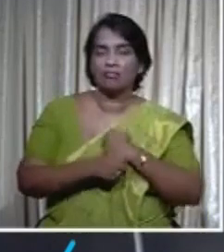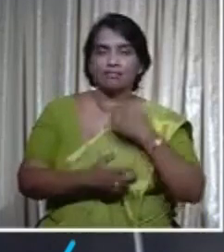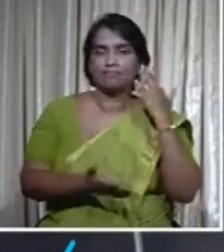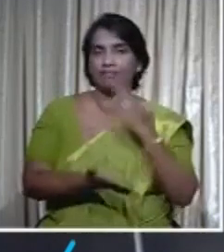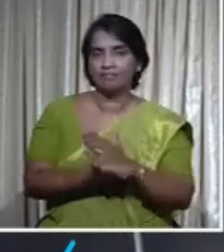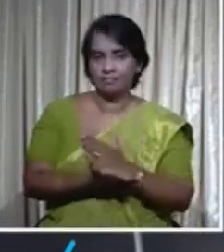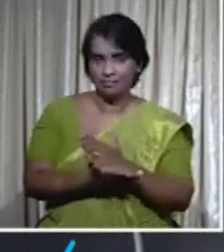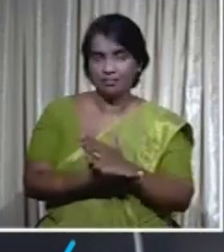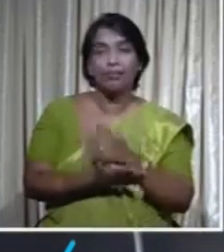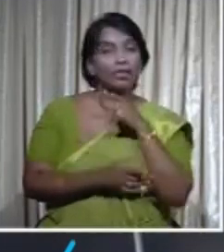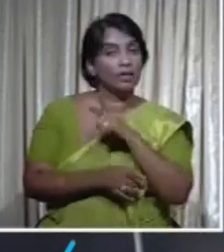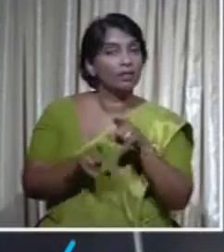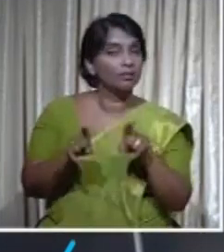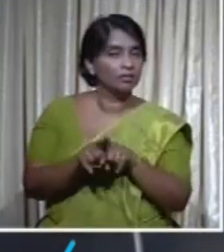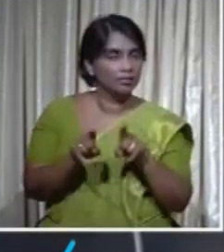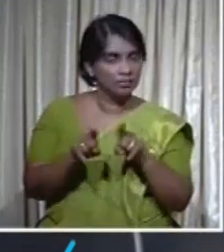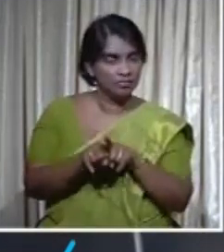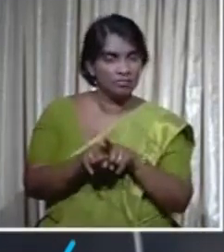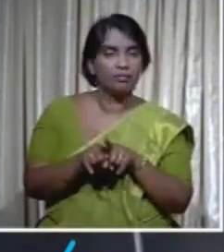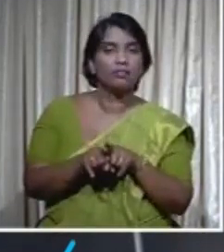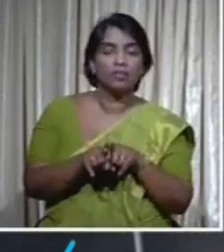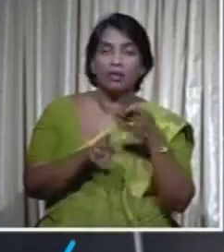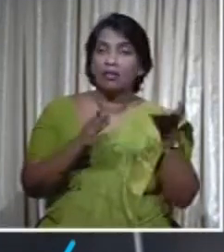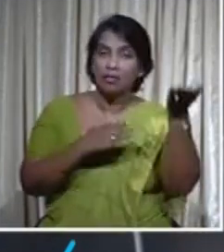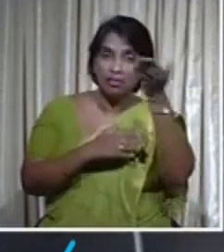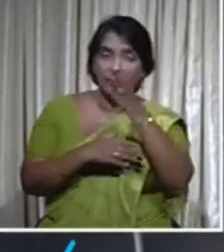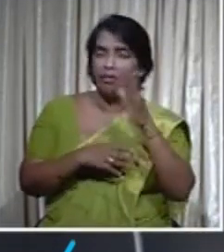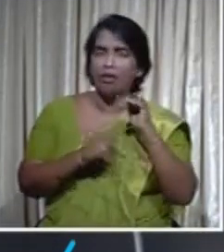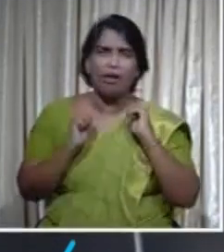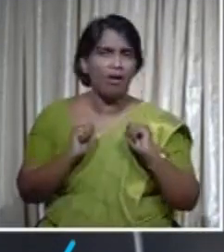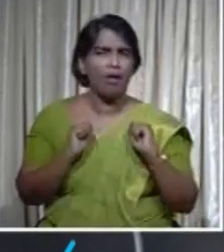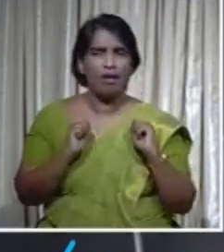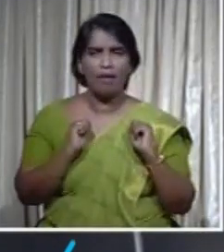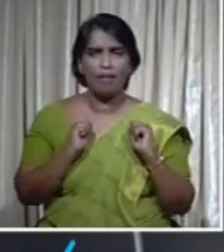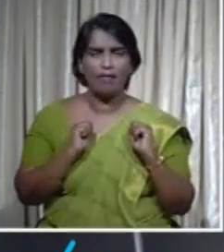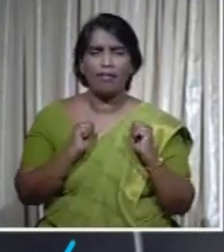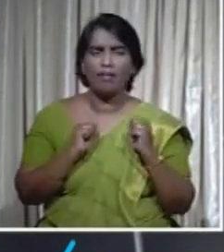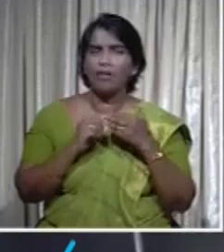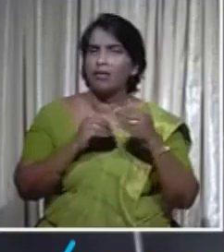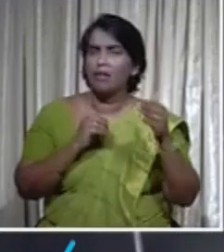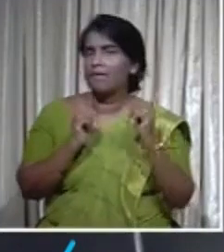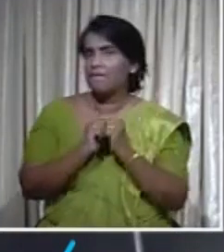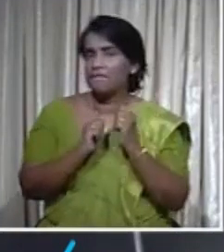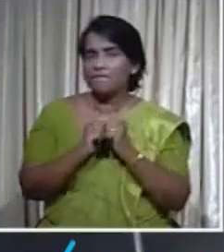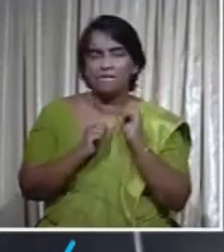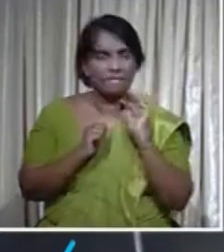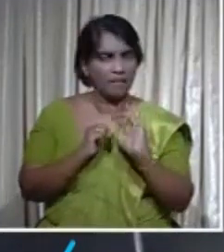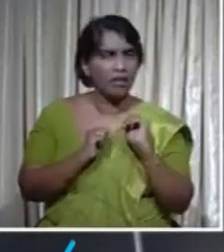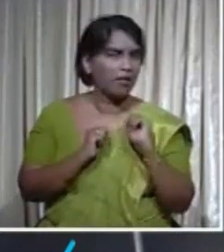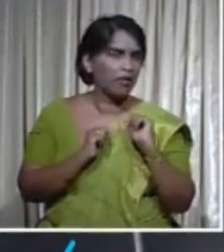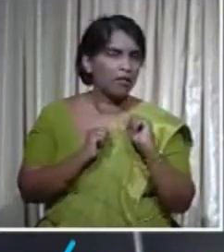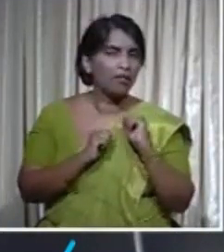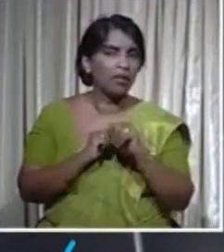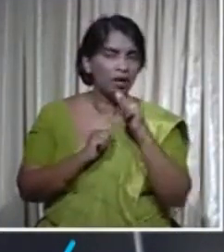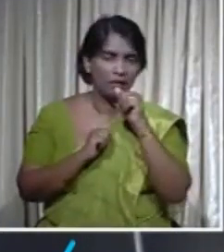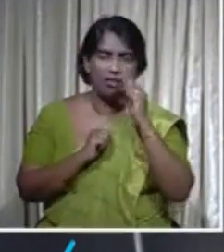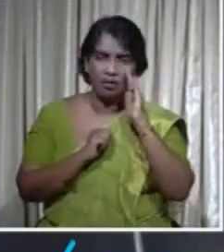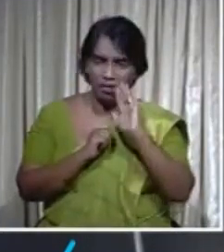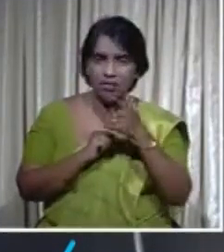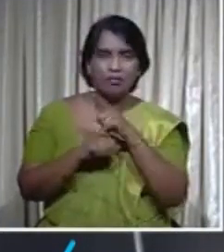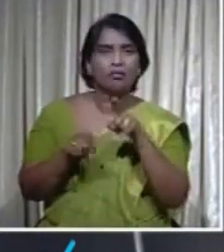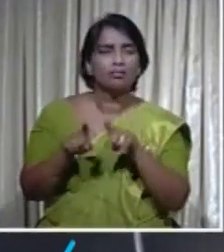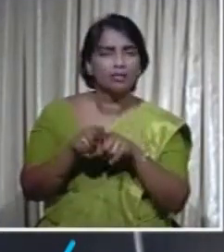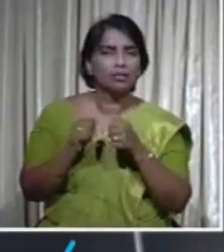எதை நீங்கள் சாதிக்க போகிறீர்கள் இதை நீங்கள் சாதாரணமாக விட்டீங்கள் என்றால் அந்த மக்கள் அந்தந்த நாளிலே